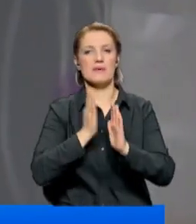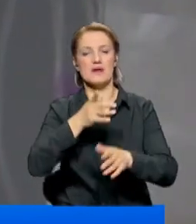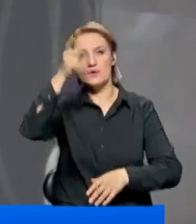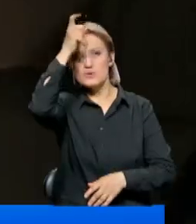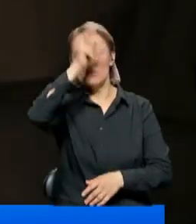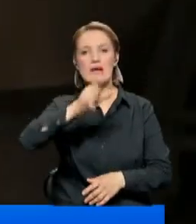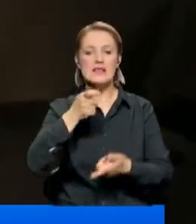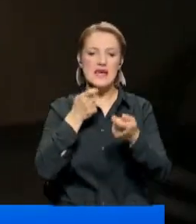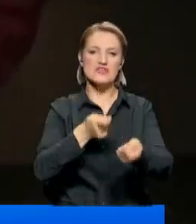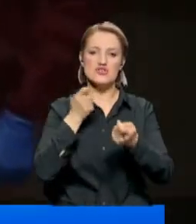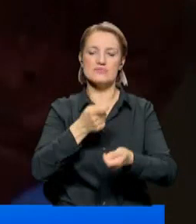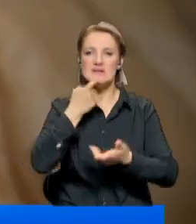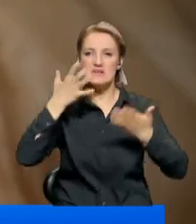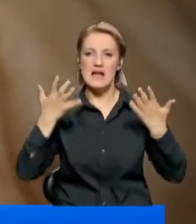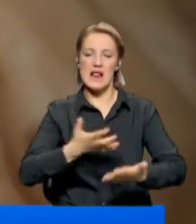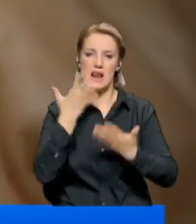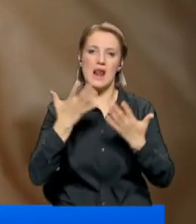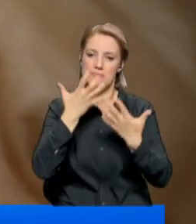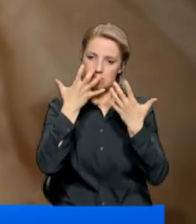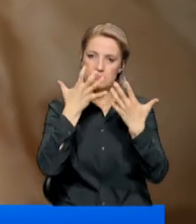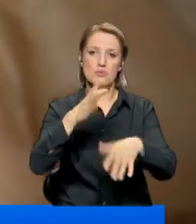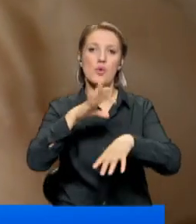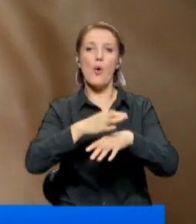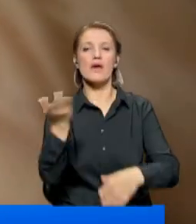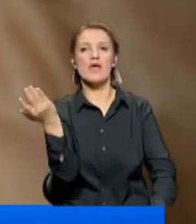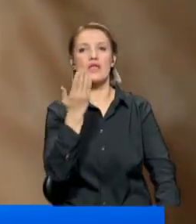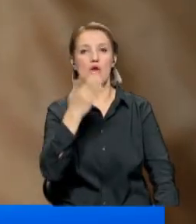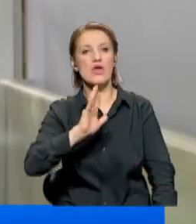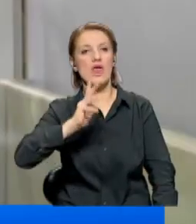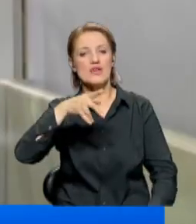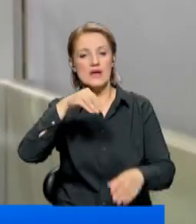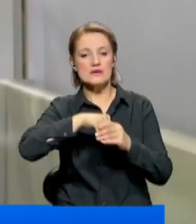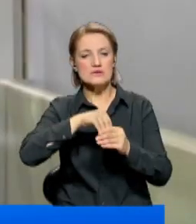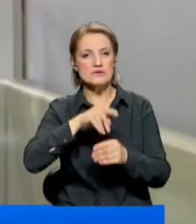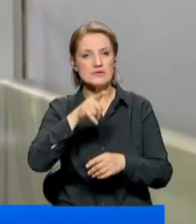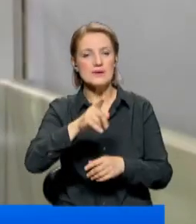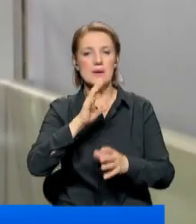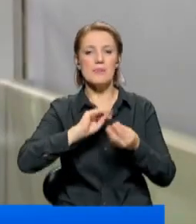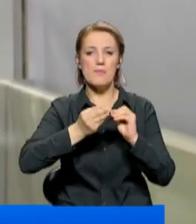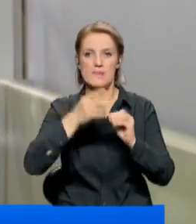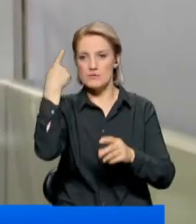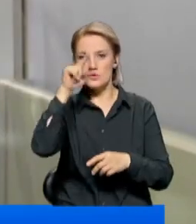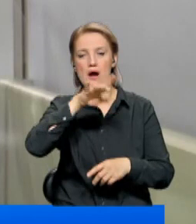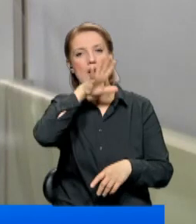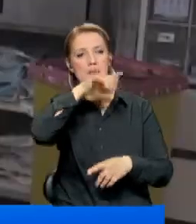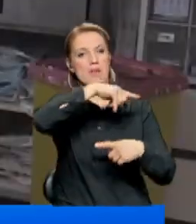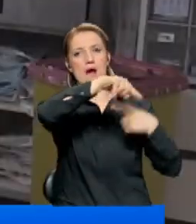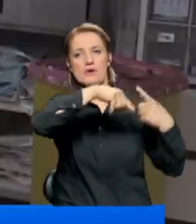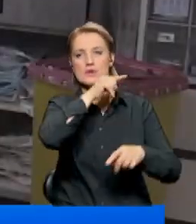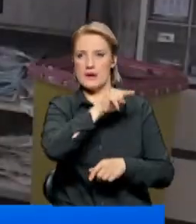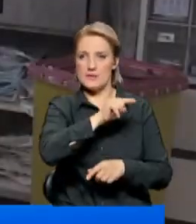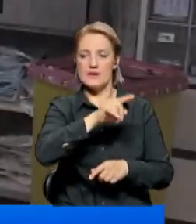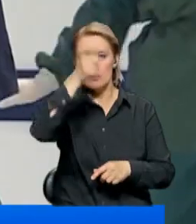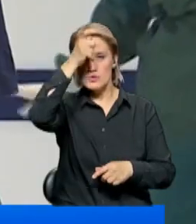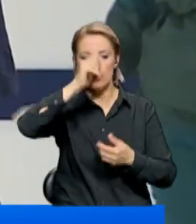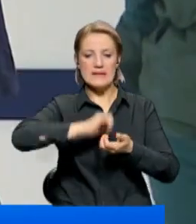Türkiye'nin yetiştirmek için senelerini harcadığı hekimler gidiyor. Geleceklerini yaşadıkları sıkıntılar nedeniyle yurt dışında arıyorlar artık.